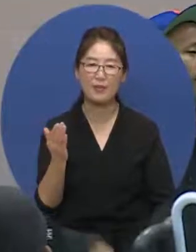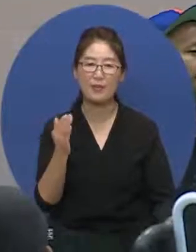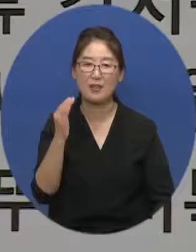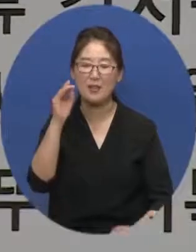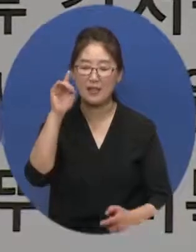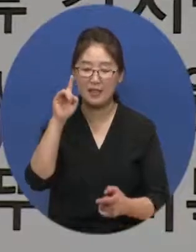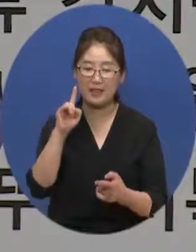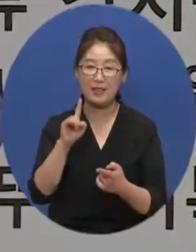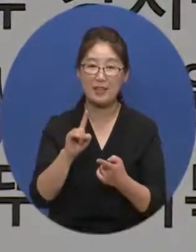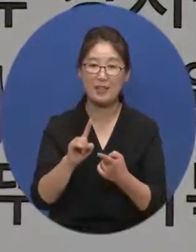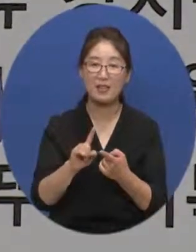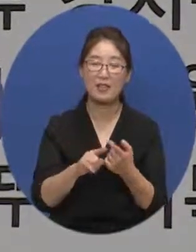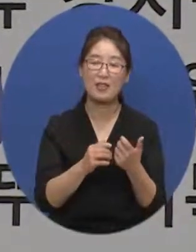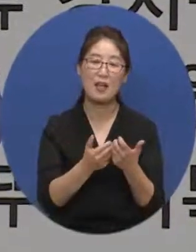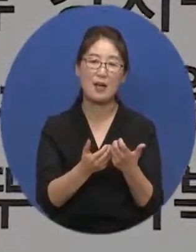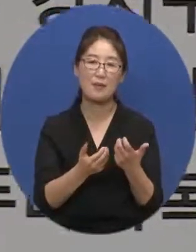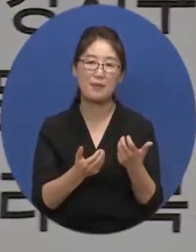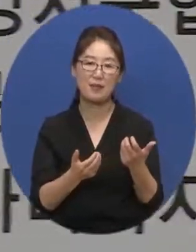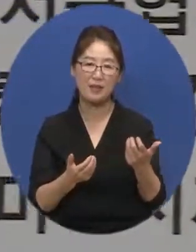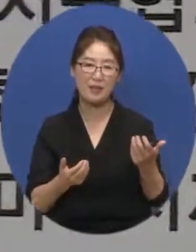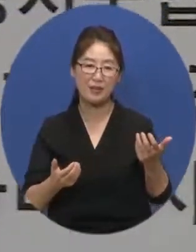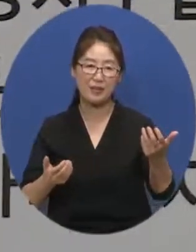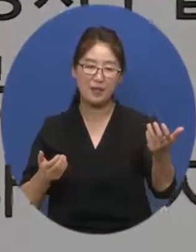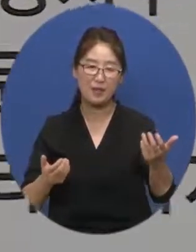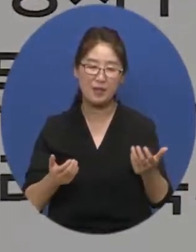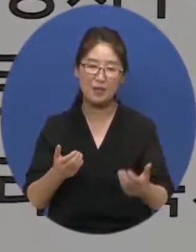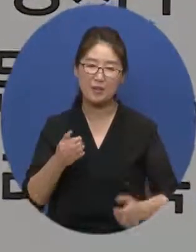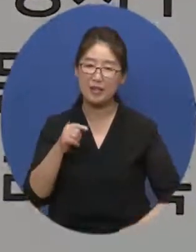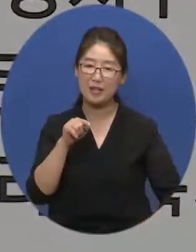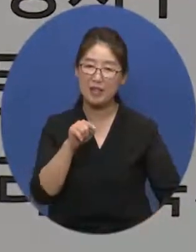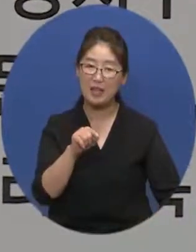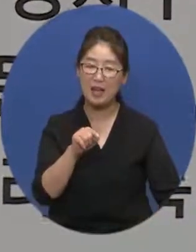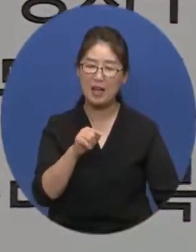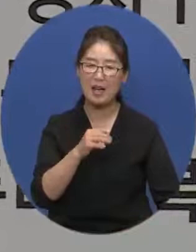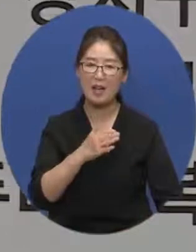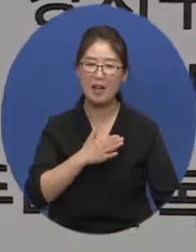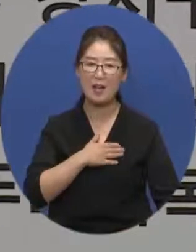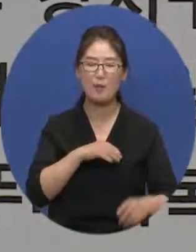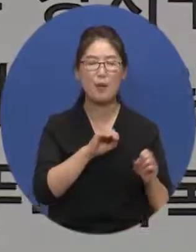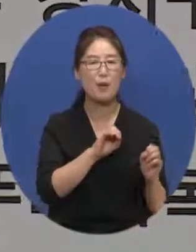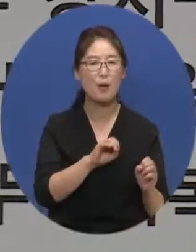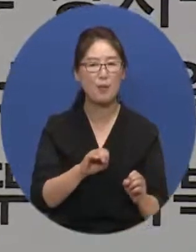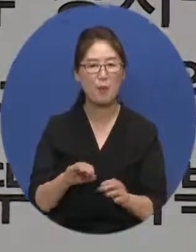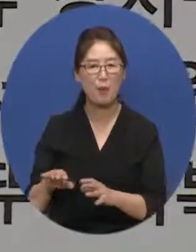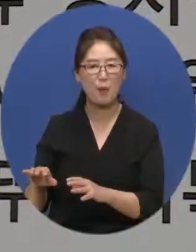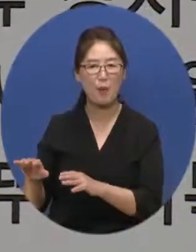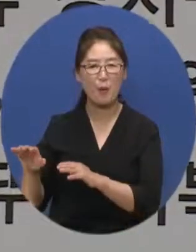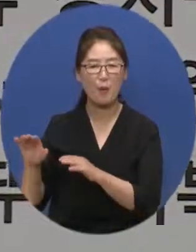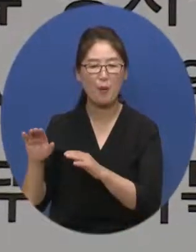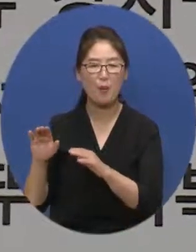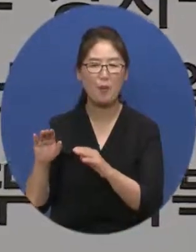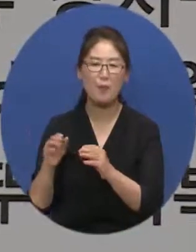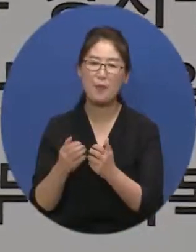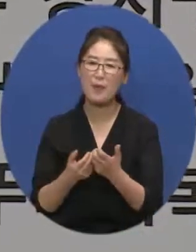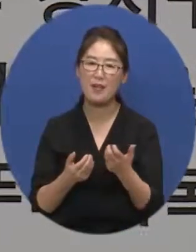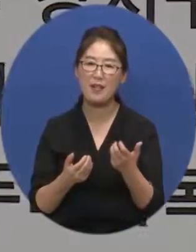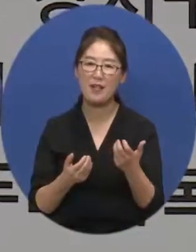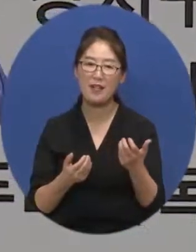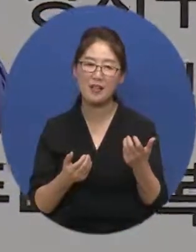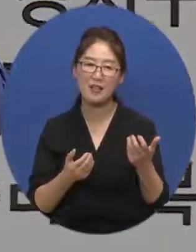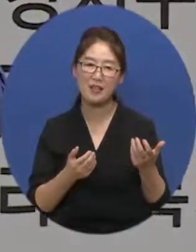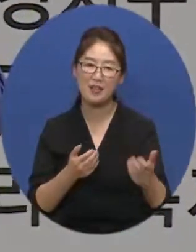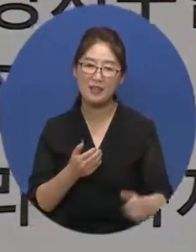이대로 날 떠나도 이렇게 날 버려도